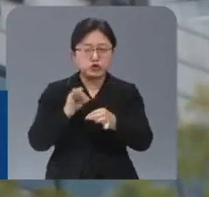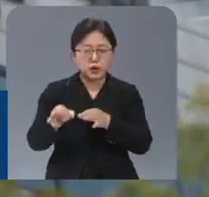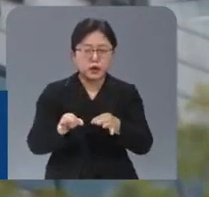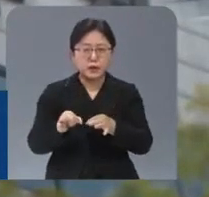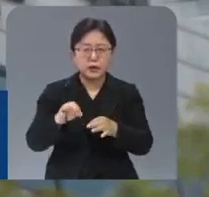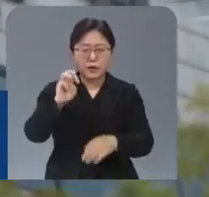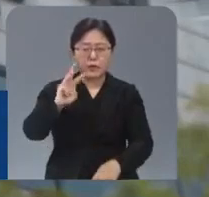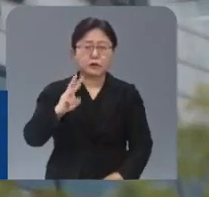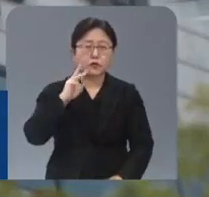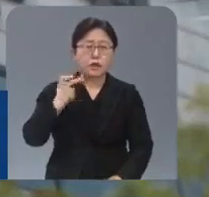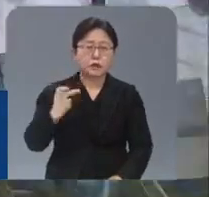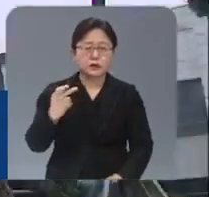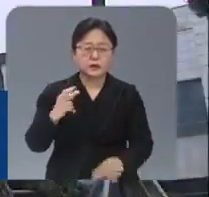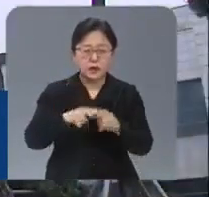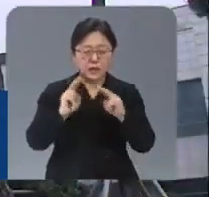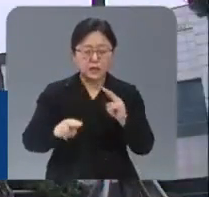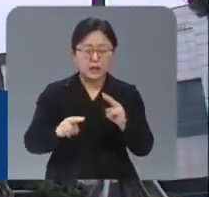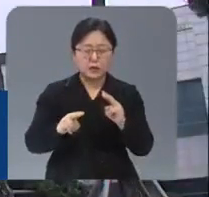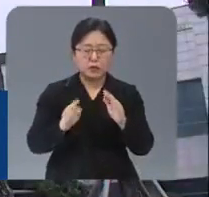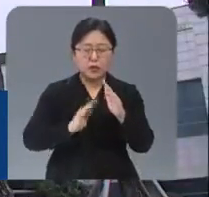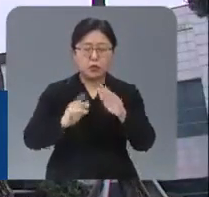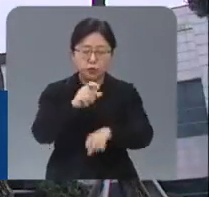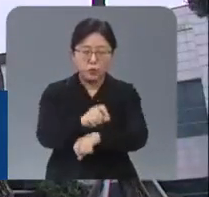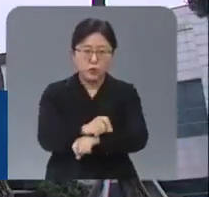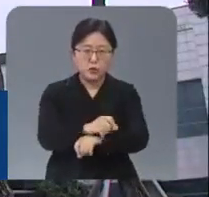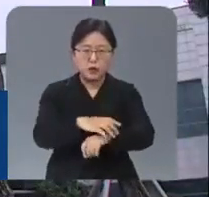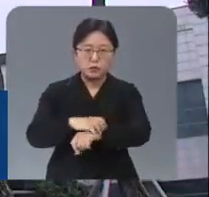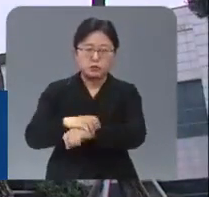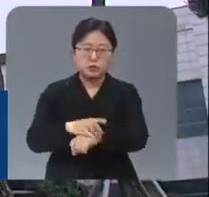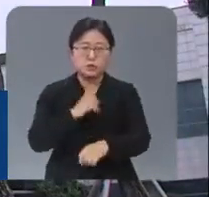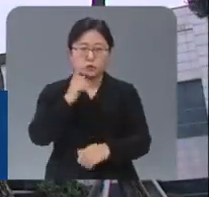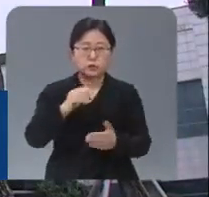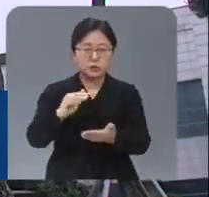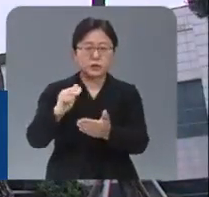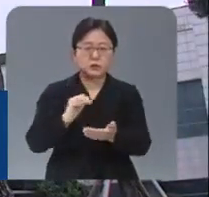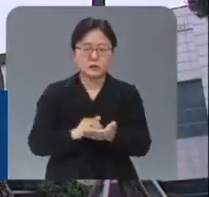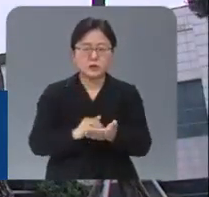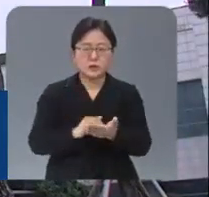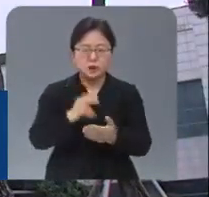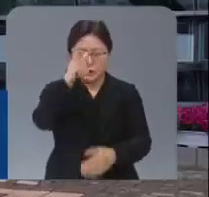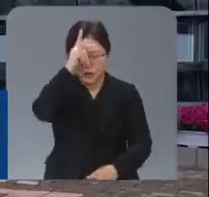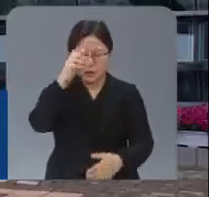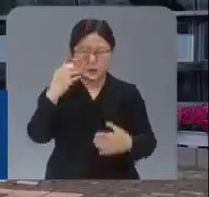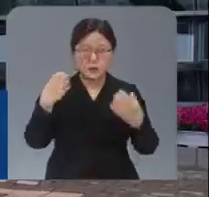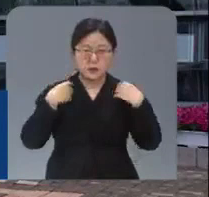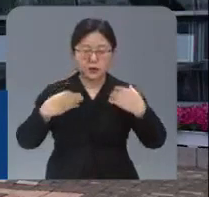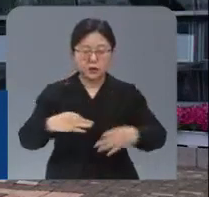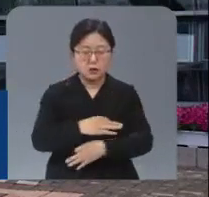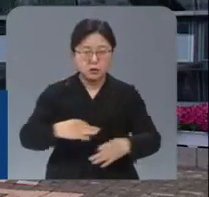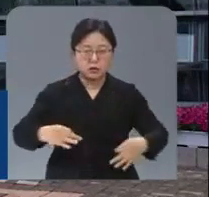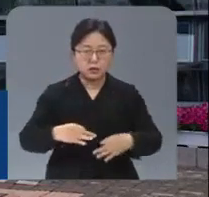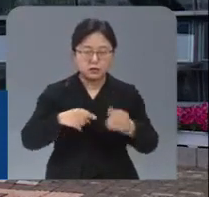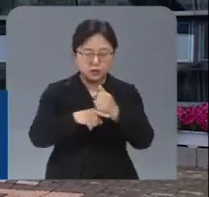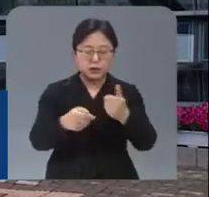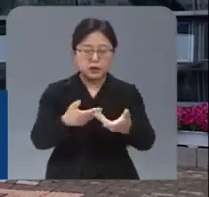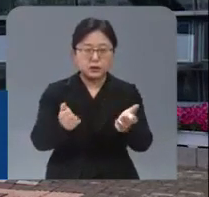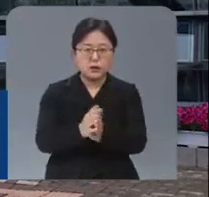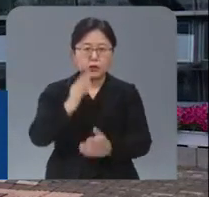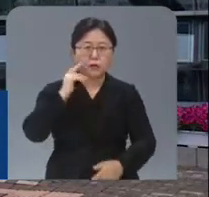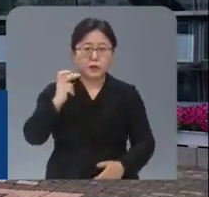있는 건 듯이 광산 후회한 퇴직 공무원이 구속 송치 되었습니다 광주 경찰청 반 부패 경제문제 수사대는